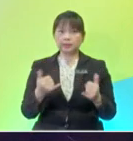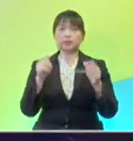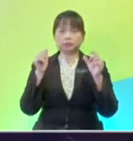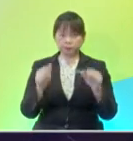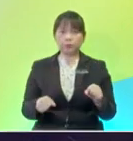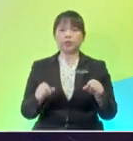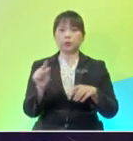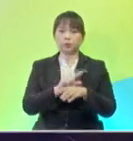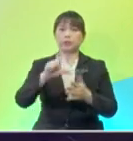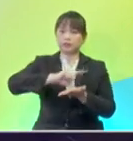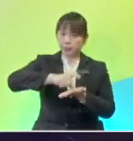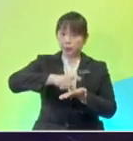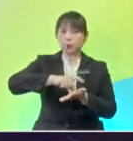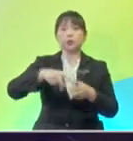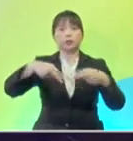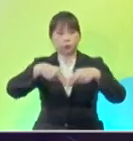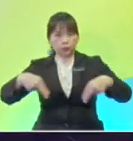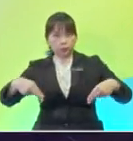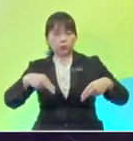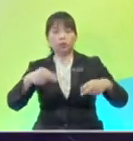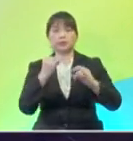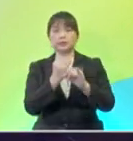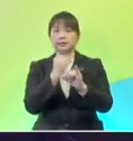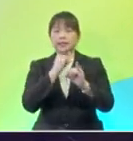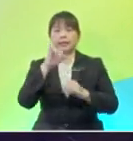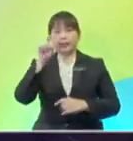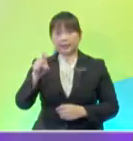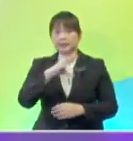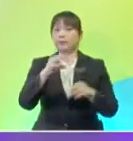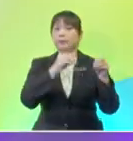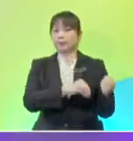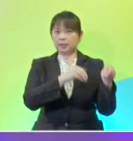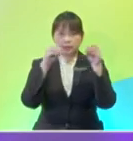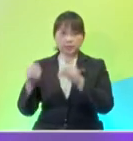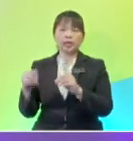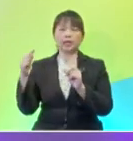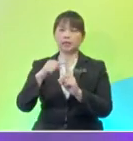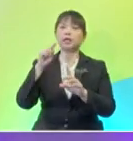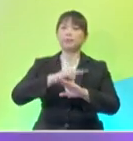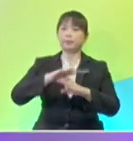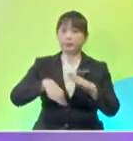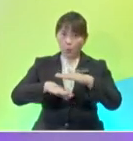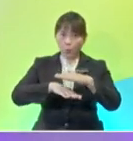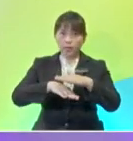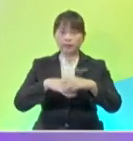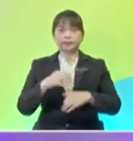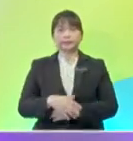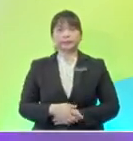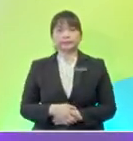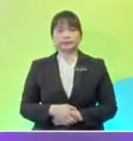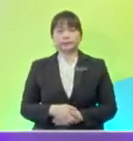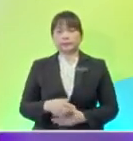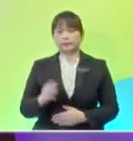nih oke dan pindahkan ke bawah bila kita pindahkan Oke tengok ini kan separuh bulatan